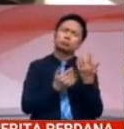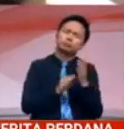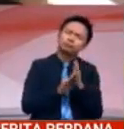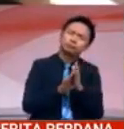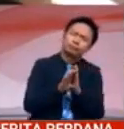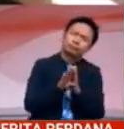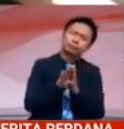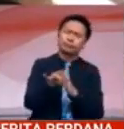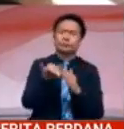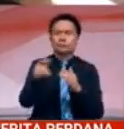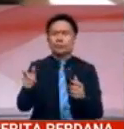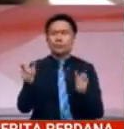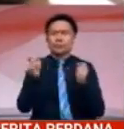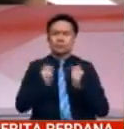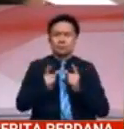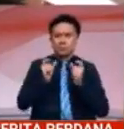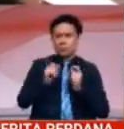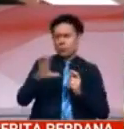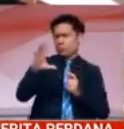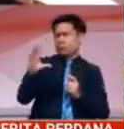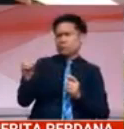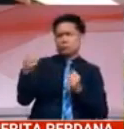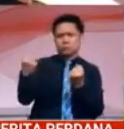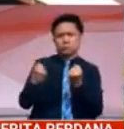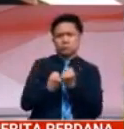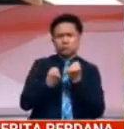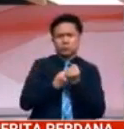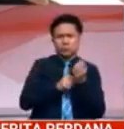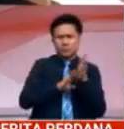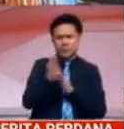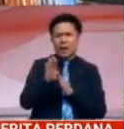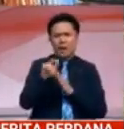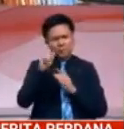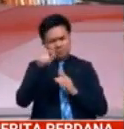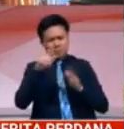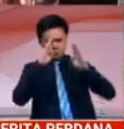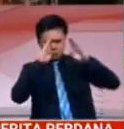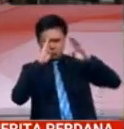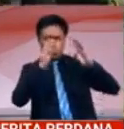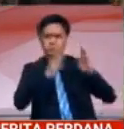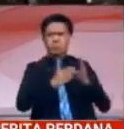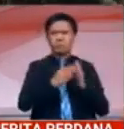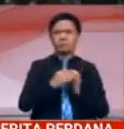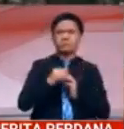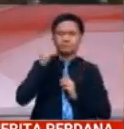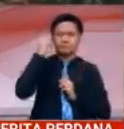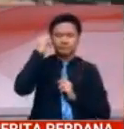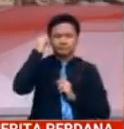syarikat. Bagi saya, tempat ini perlu diberi perhatian sewajarnya.